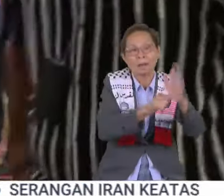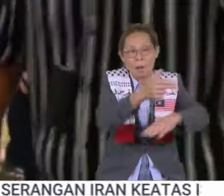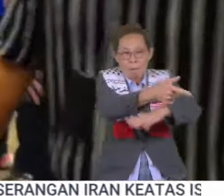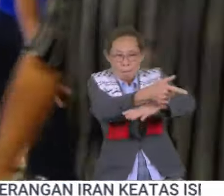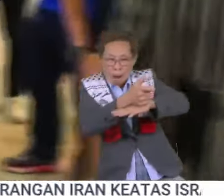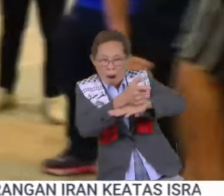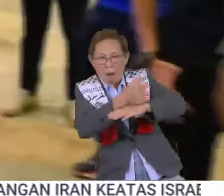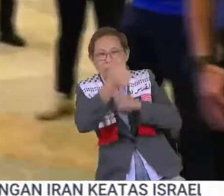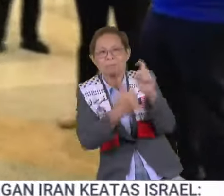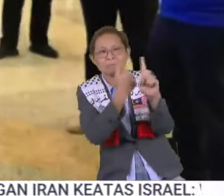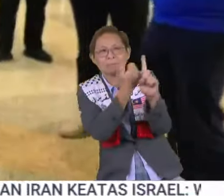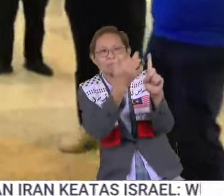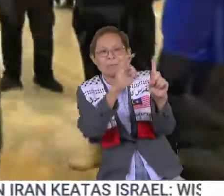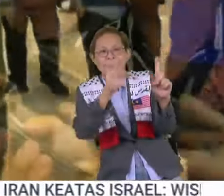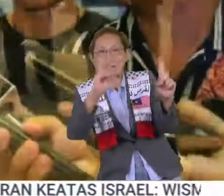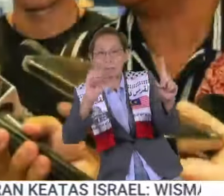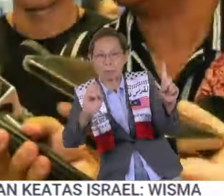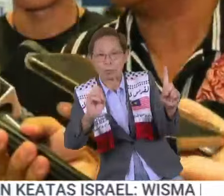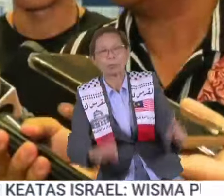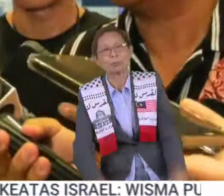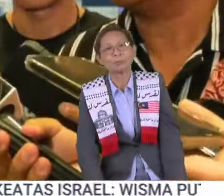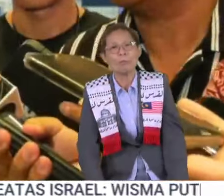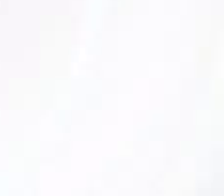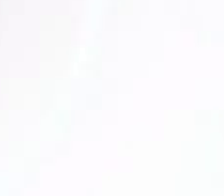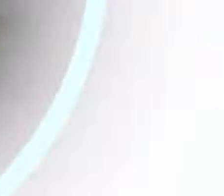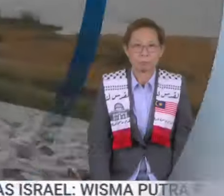Senjata 1960.